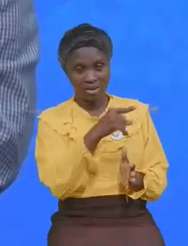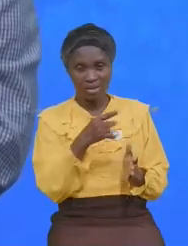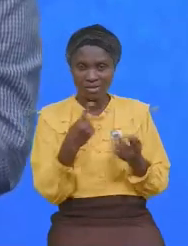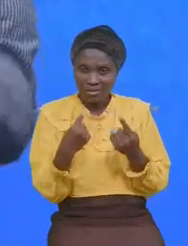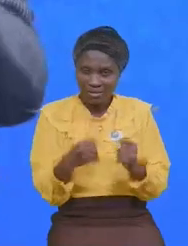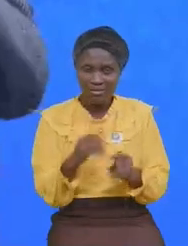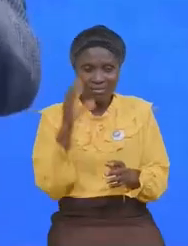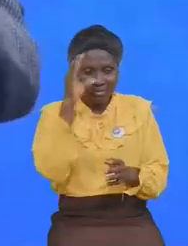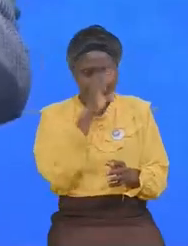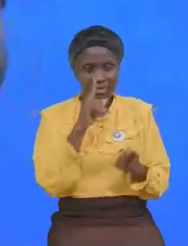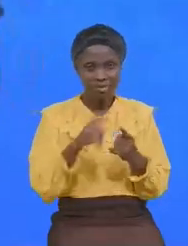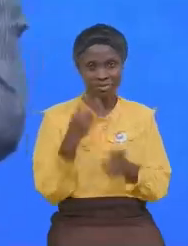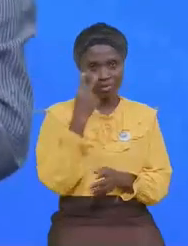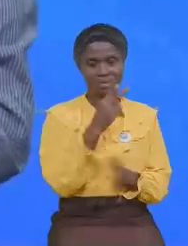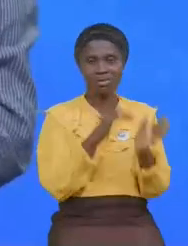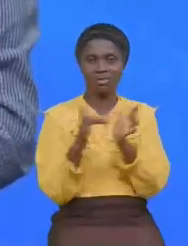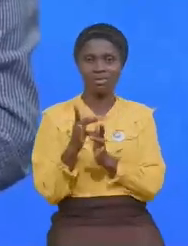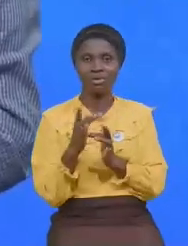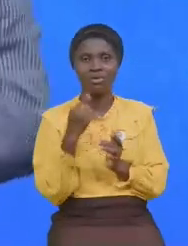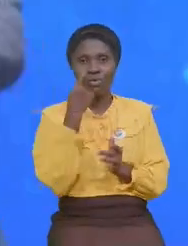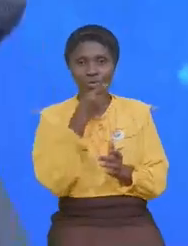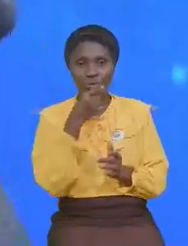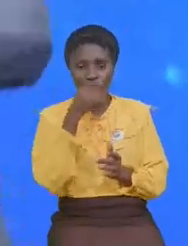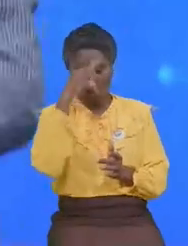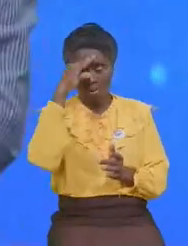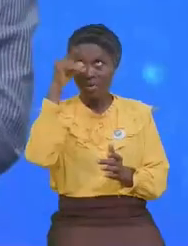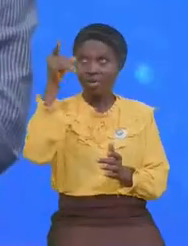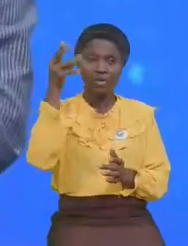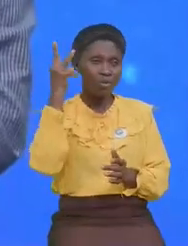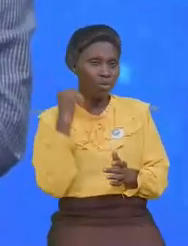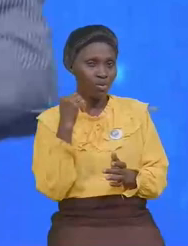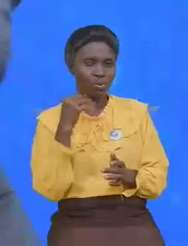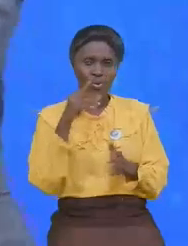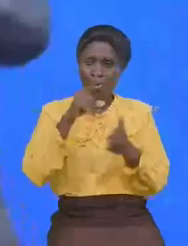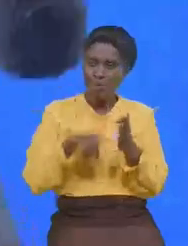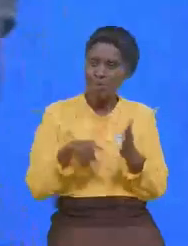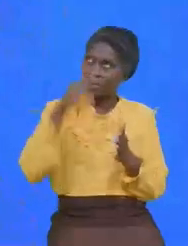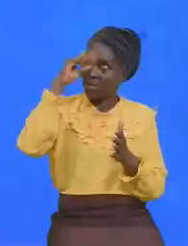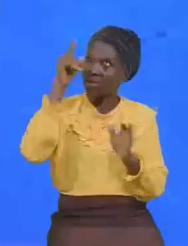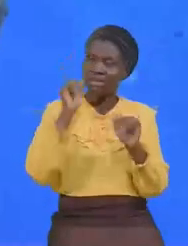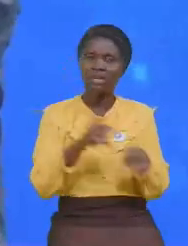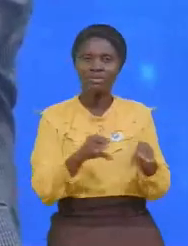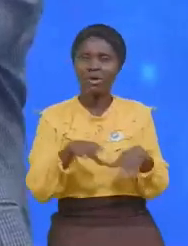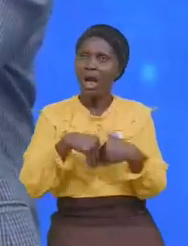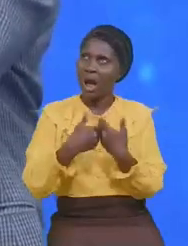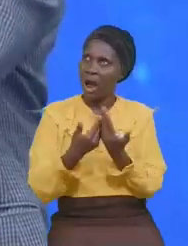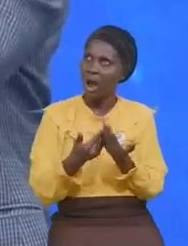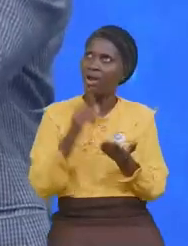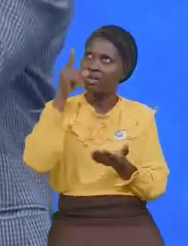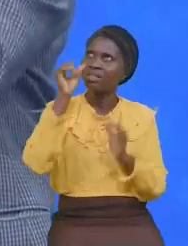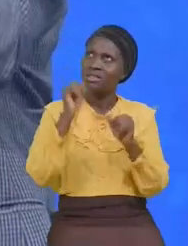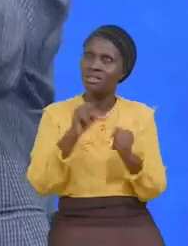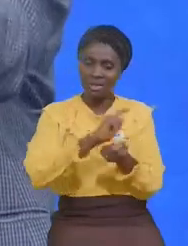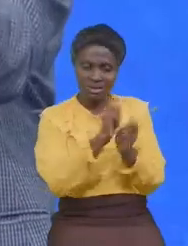Mais il ne pouvait y parvenir. Mais ce qu'il peut faire, comment Jésus